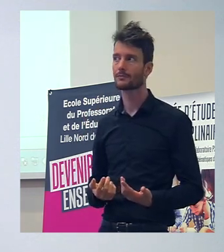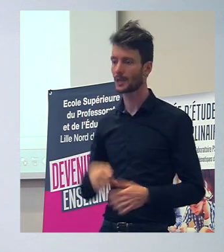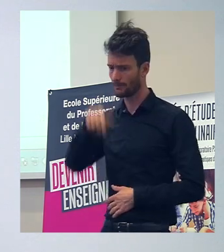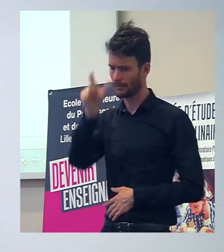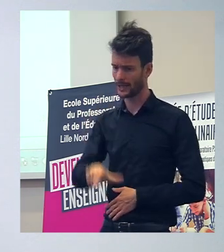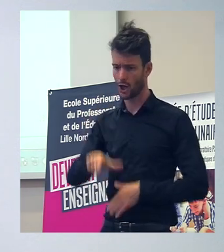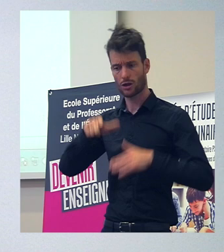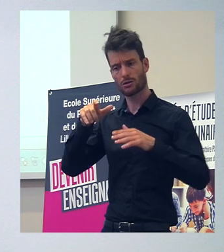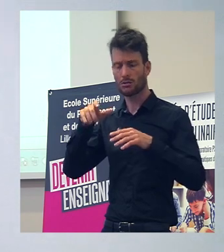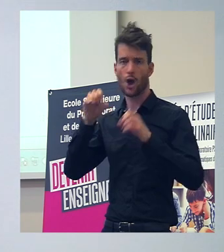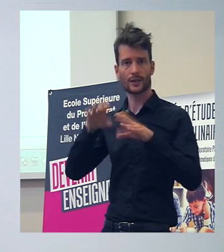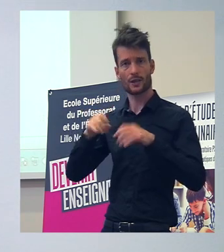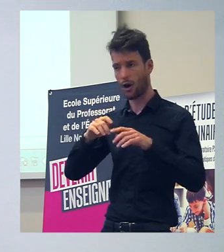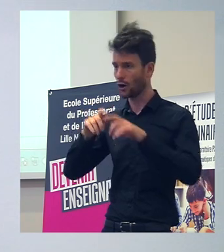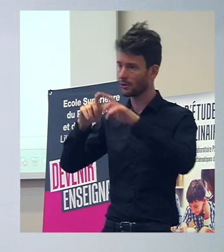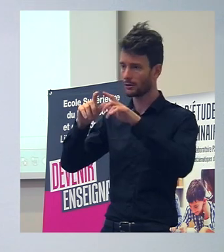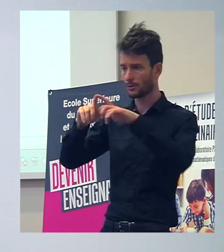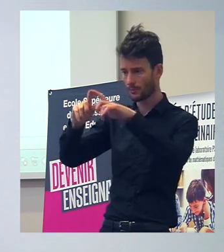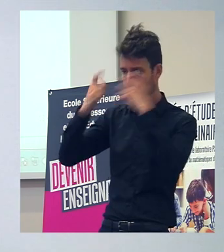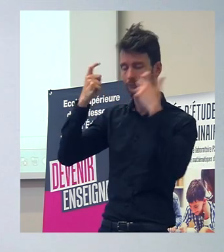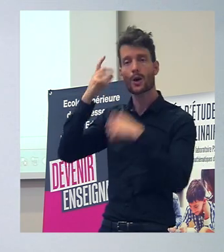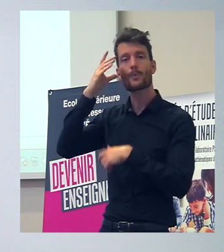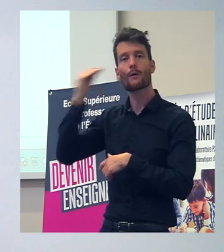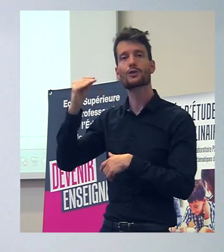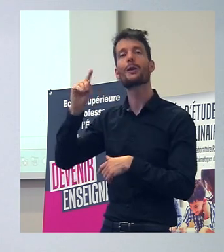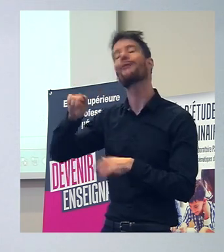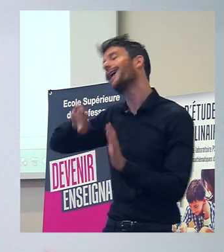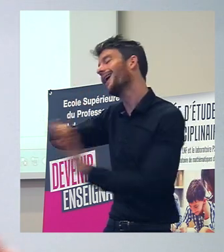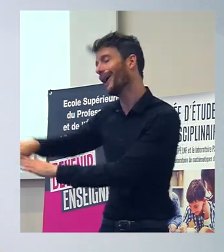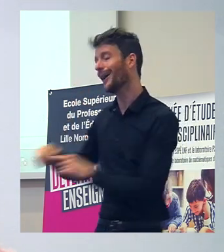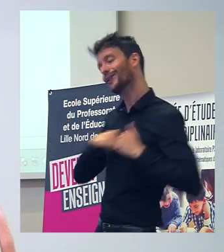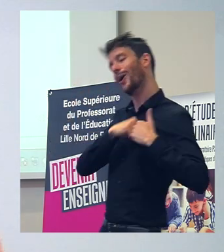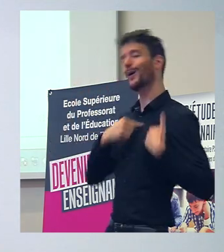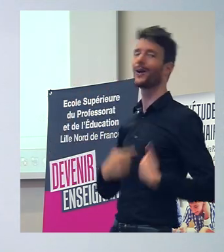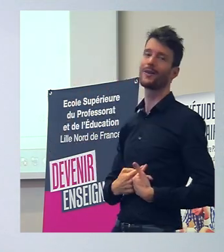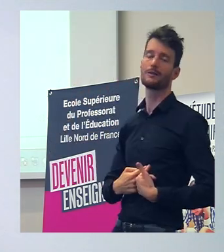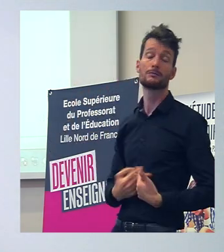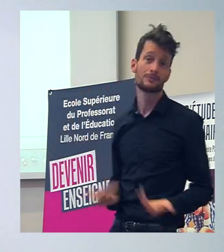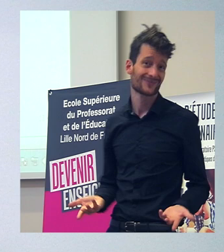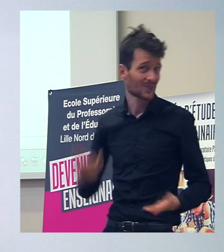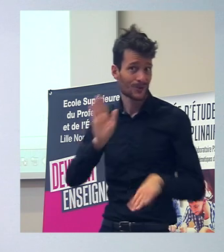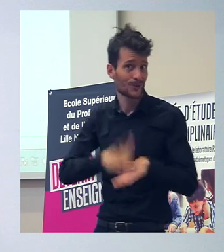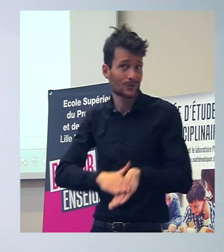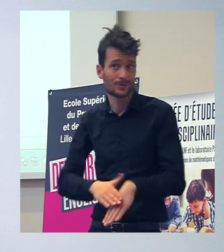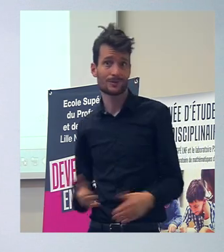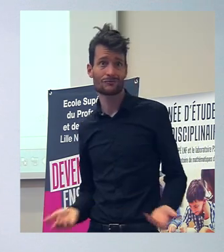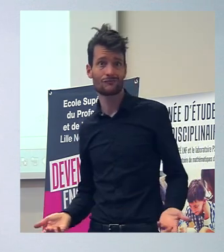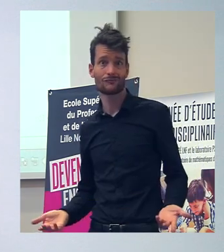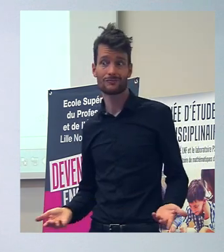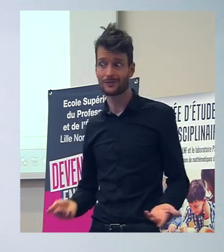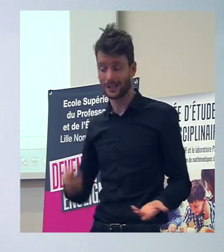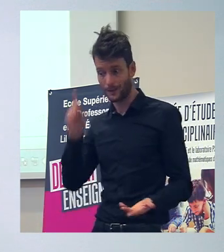cet enseignement pourrait être délaissé, alors qu'en fait, c'est quelque chose